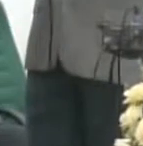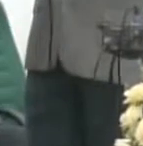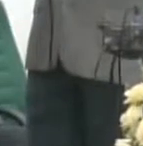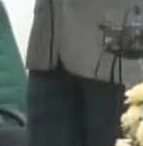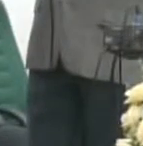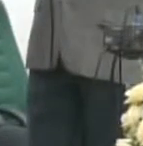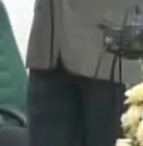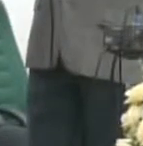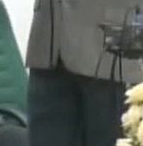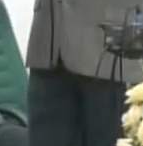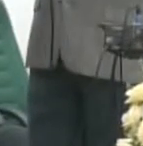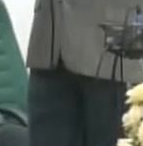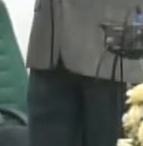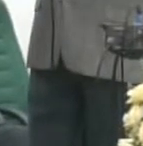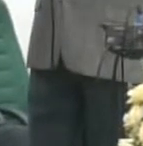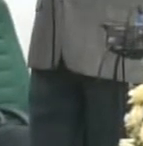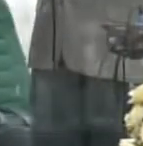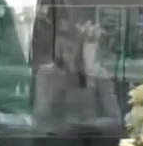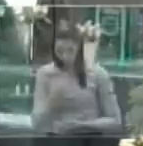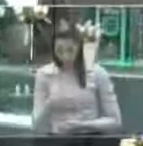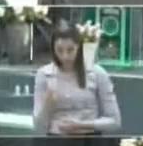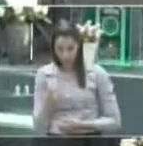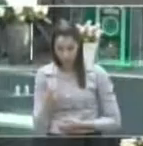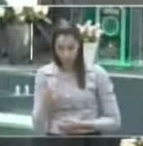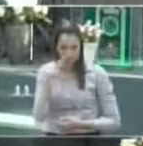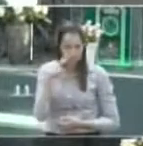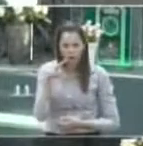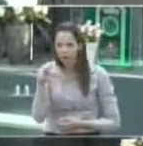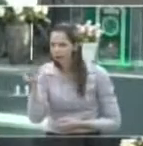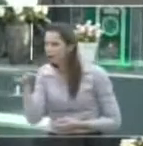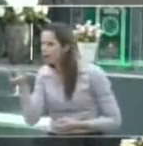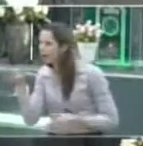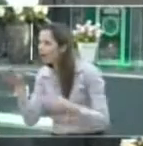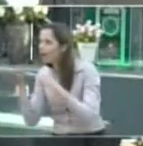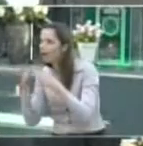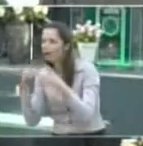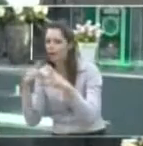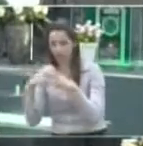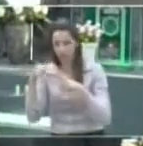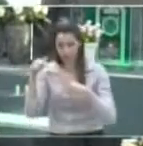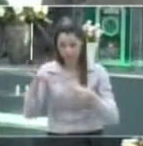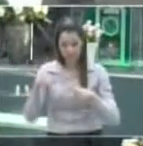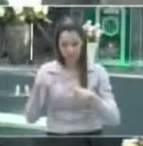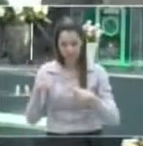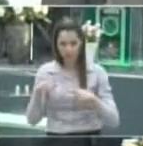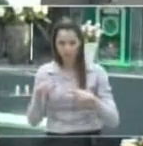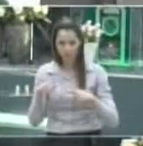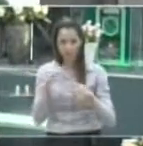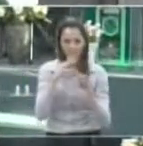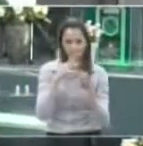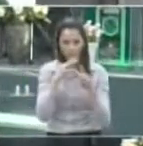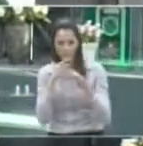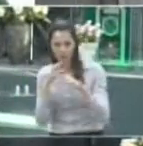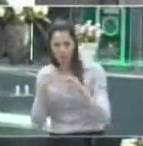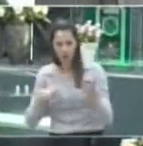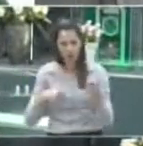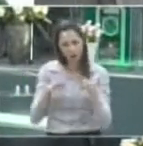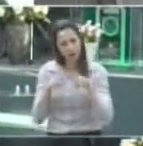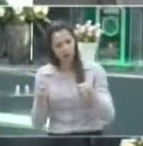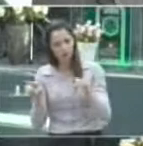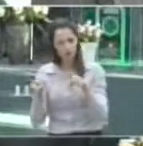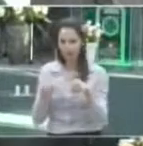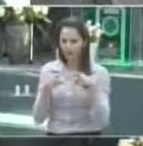Nós observamos que estamos numa igreja muito, muito musical nessa noite. Euch am liebsten alle mit nach Deutschland nehmen. E